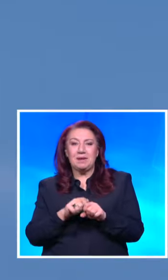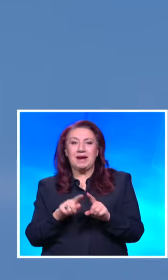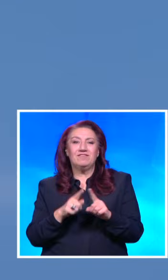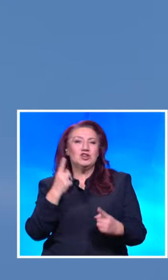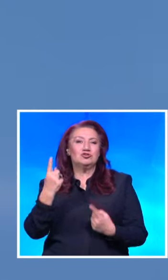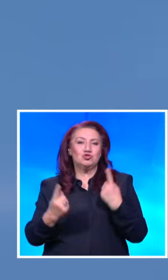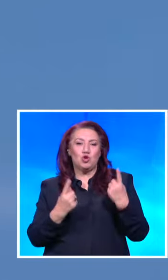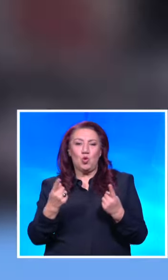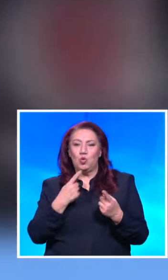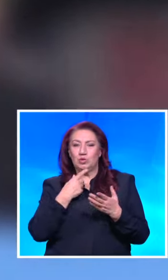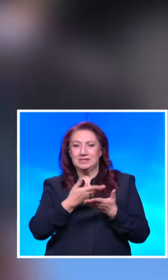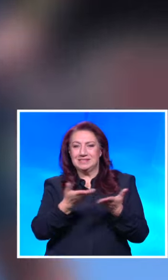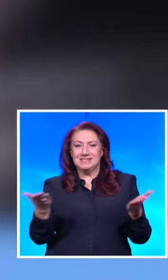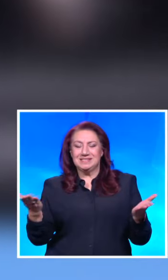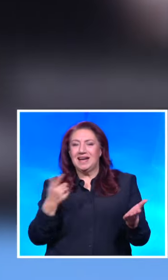публиката.